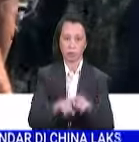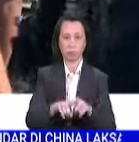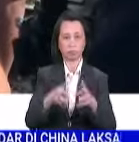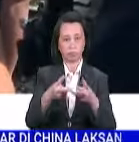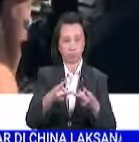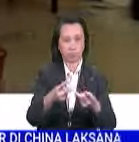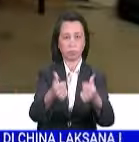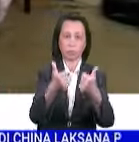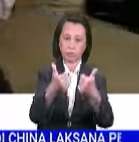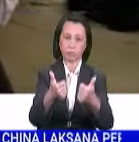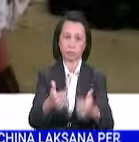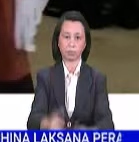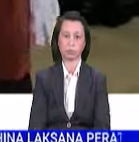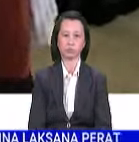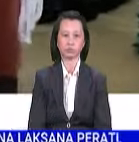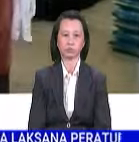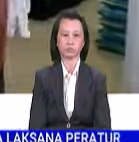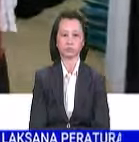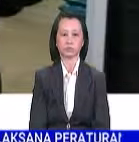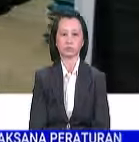lancar.